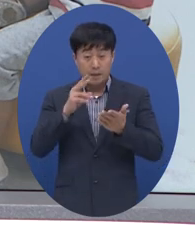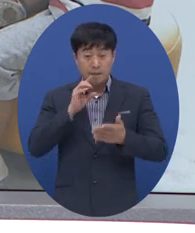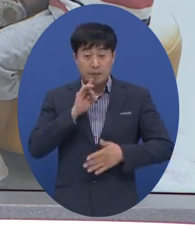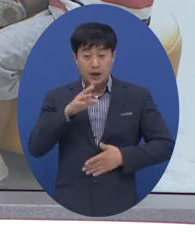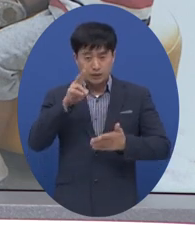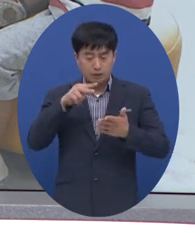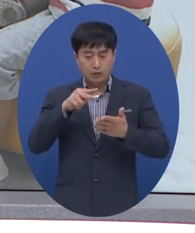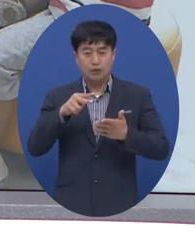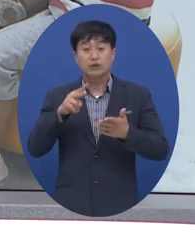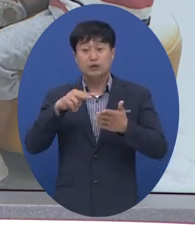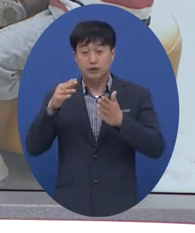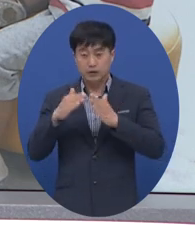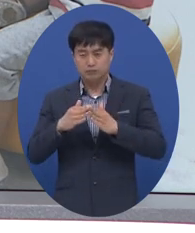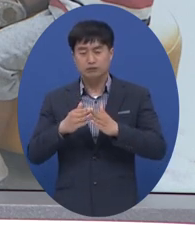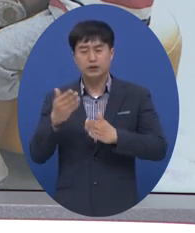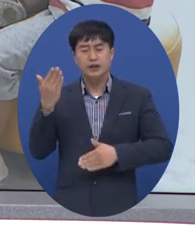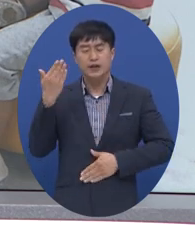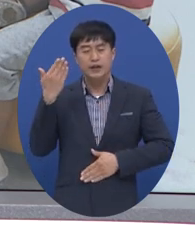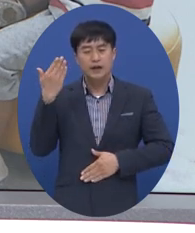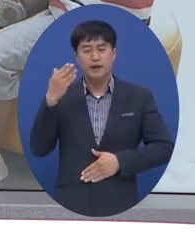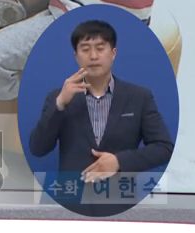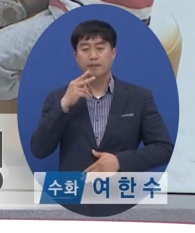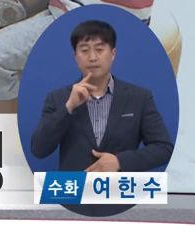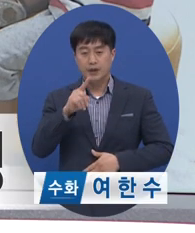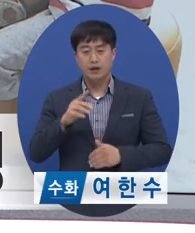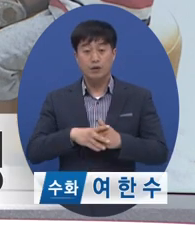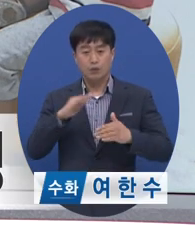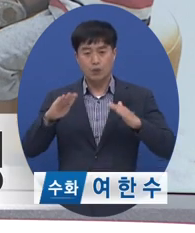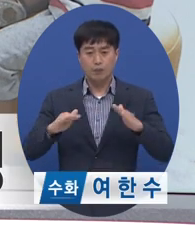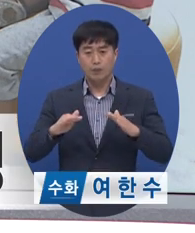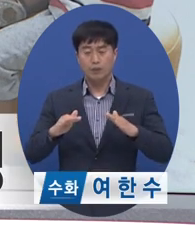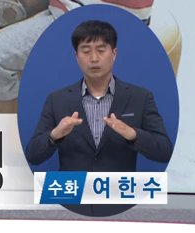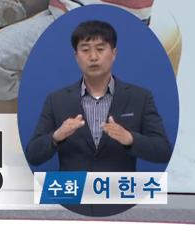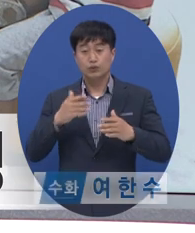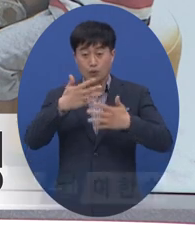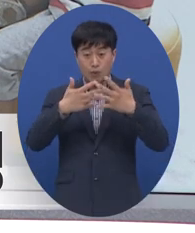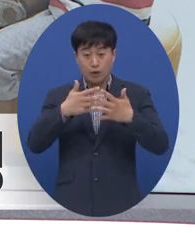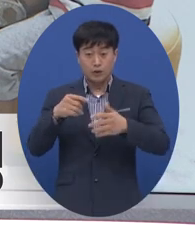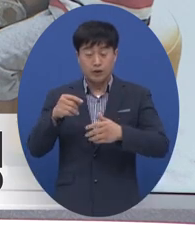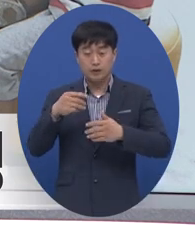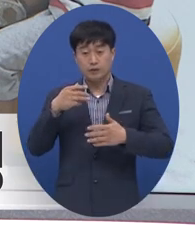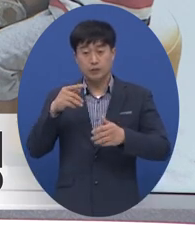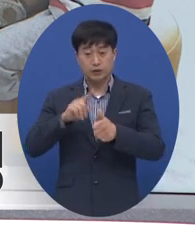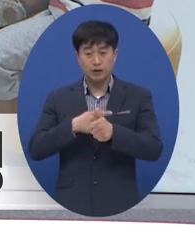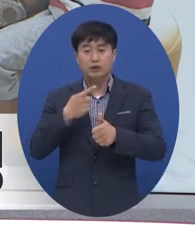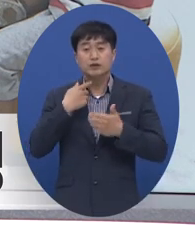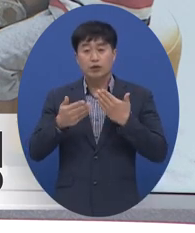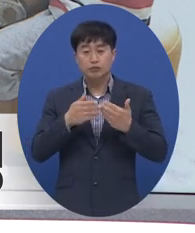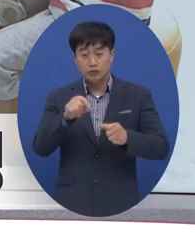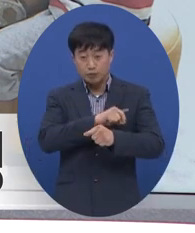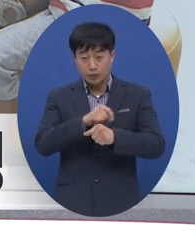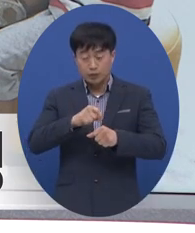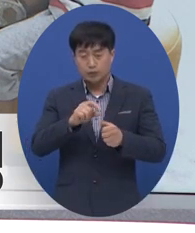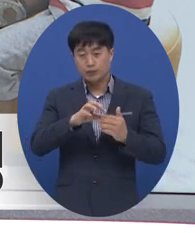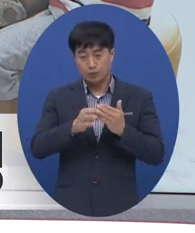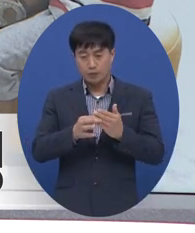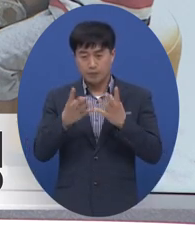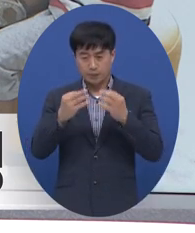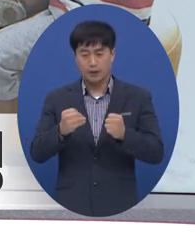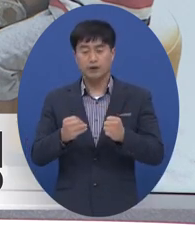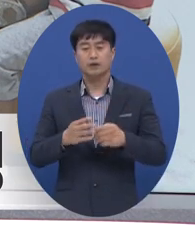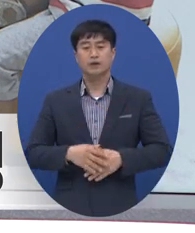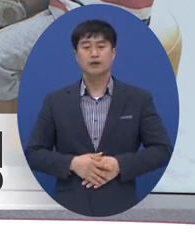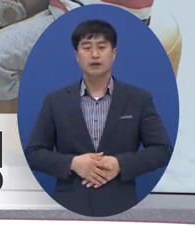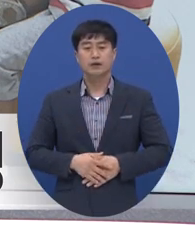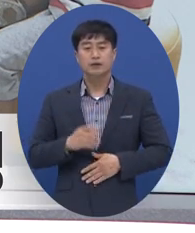책만 일던 조소과 는 옛말이 됐습니다 로봇이나 영화 생태체험 등 특화 프로그램으로 가득한 이색 도서관 들이 속속 문을